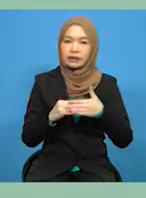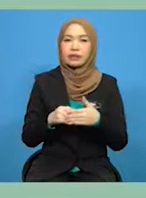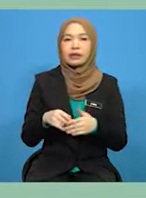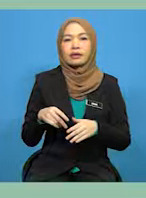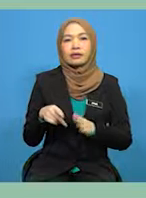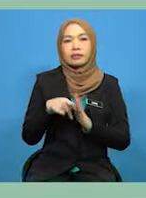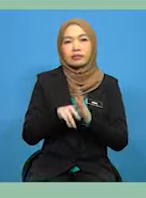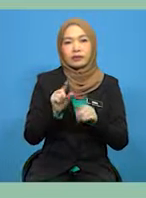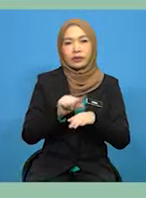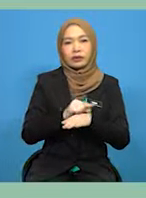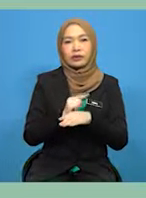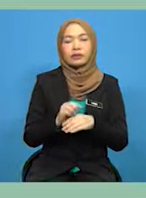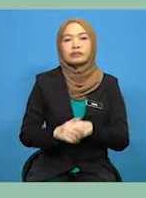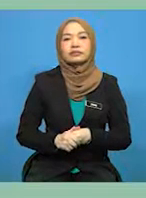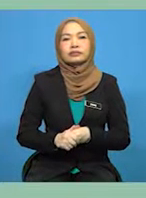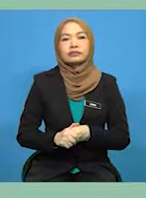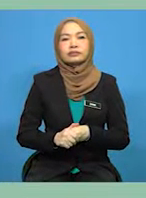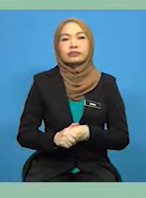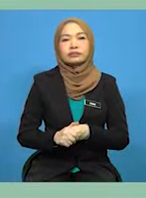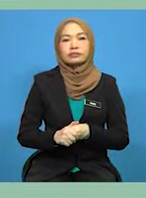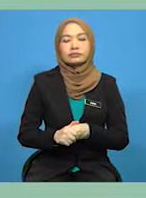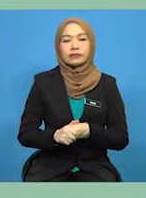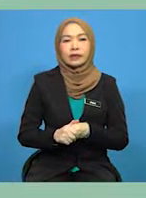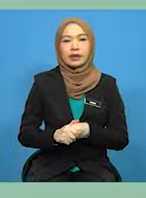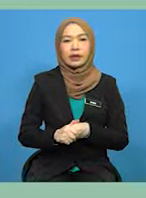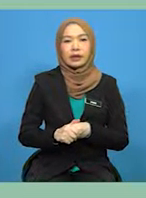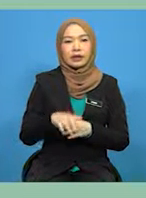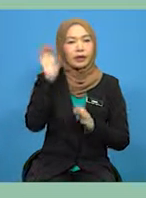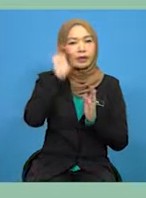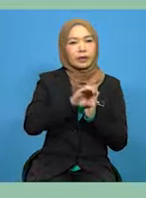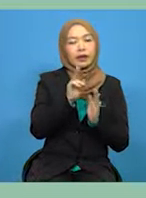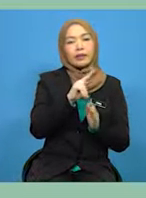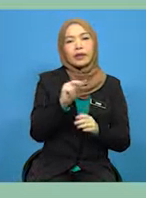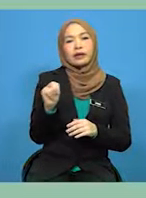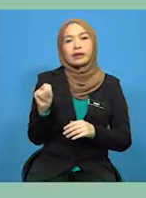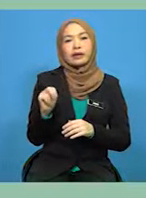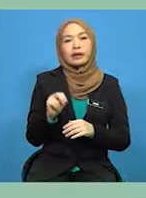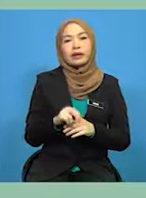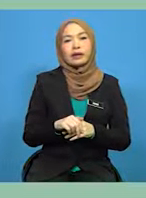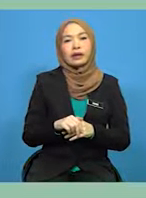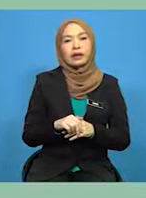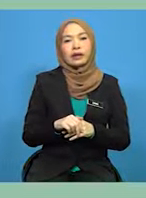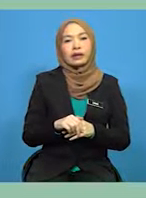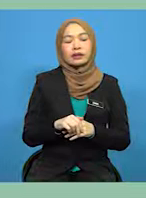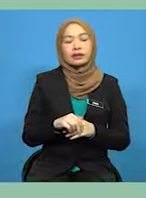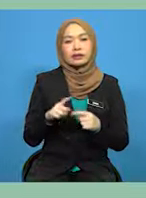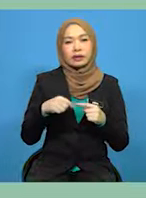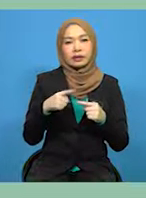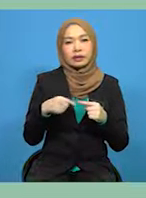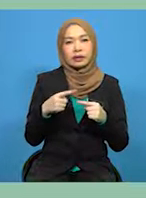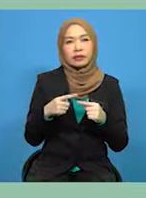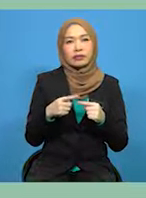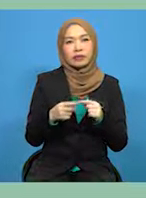pengguna. Indeks harga pengguna menggambarkan mengenai kadar perubahan harga